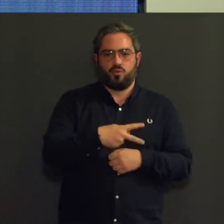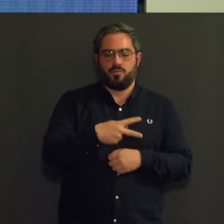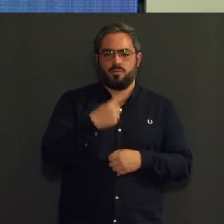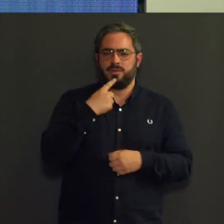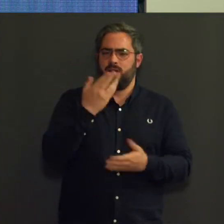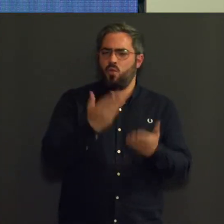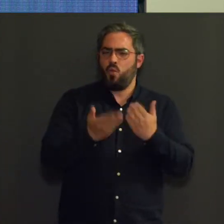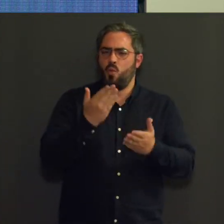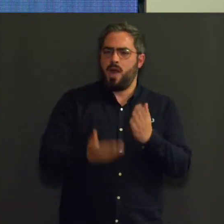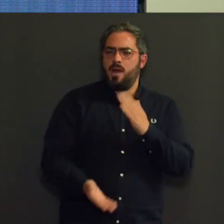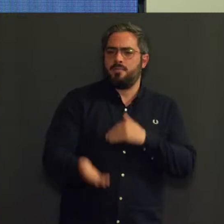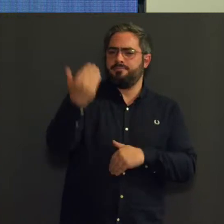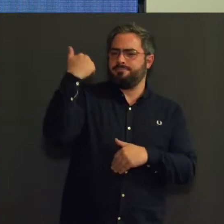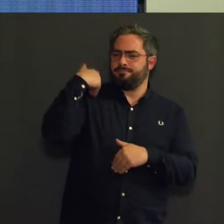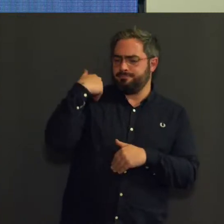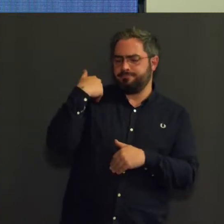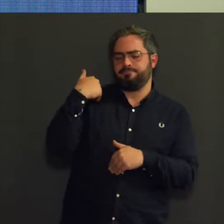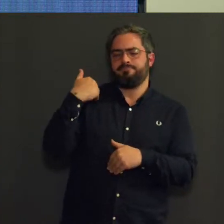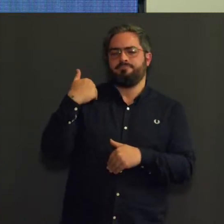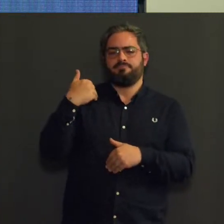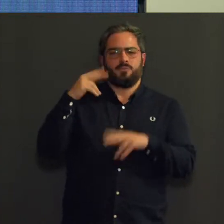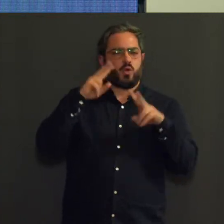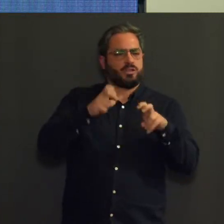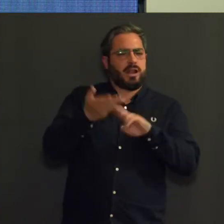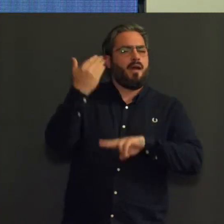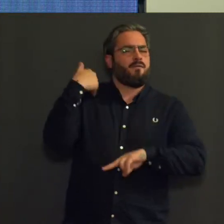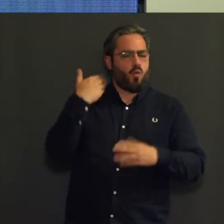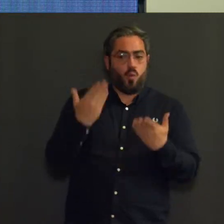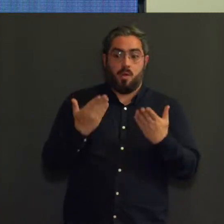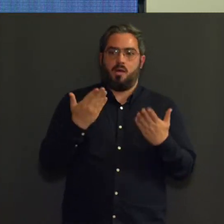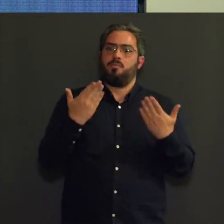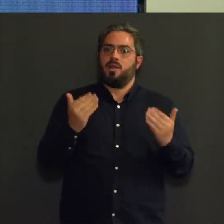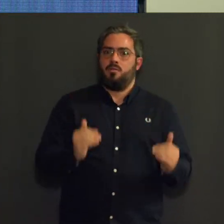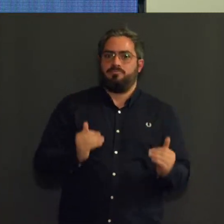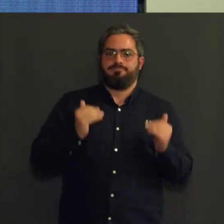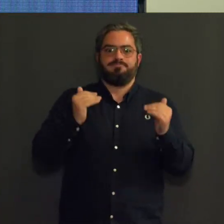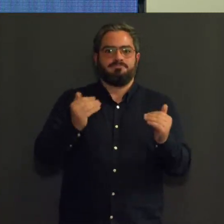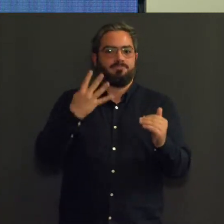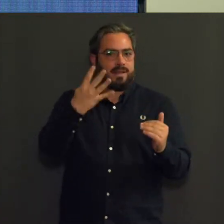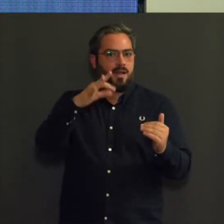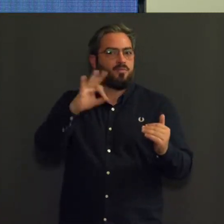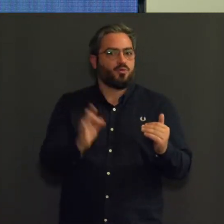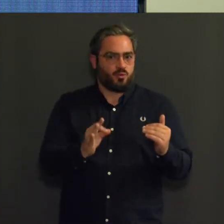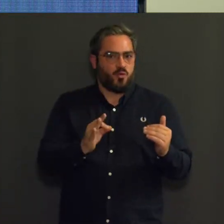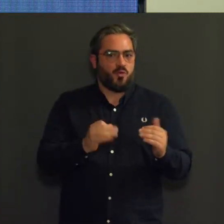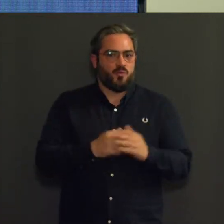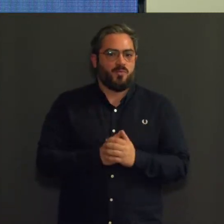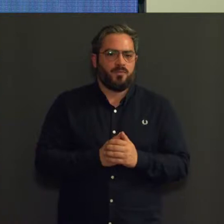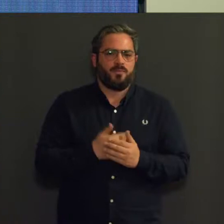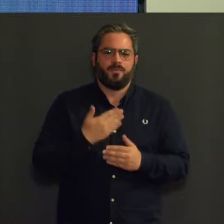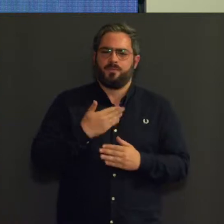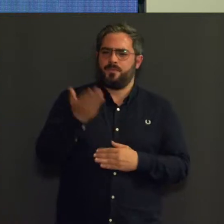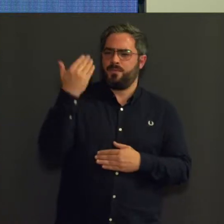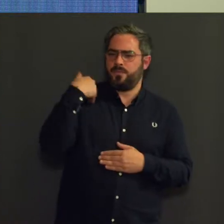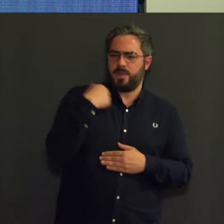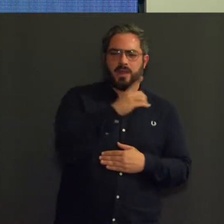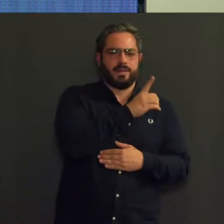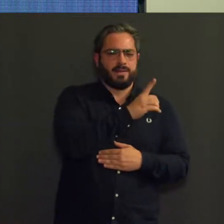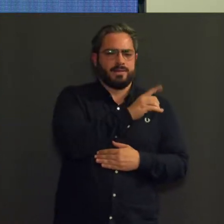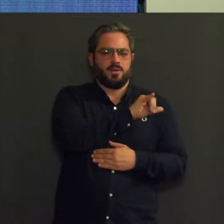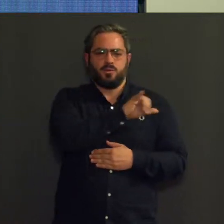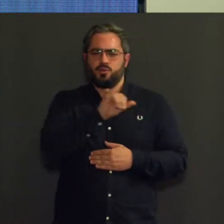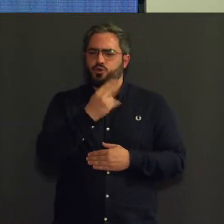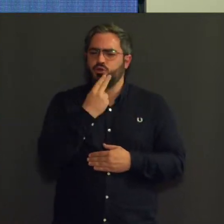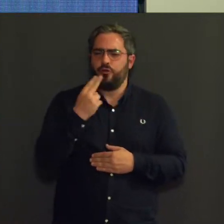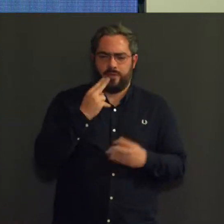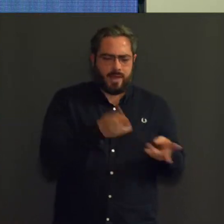plus que lors de la précédente étude qui donnait des échantillons sur décembre 2020 et janvier